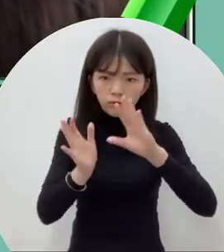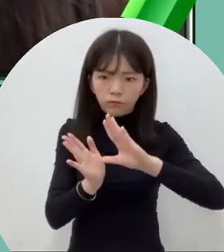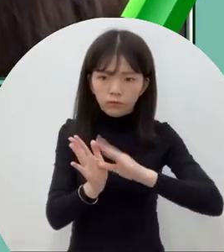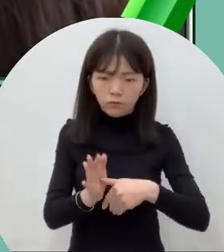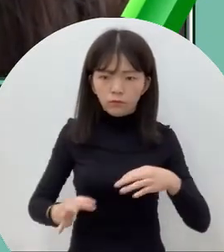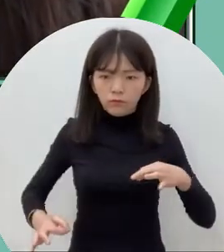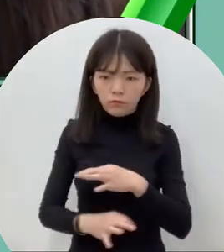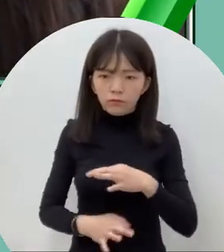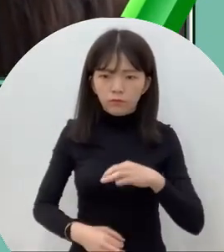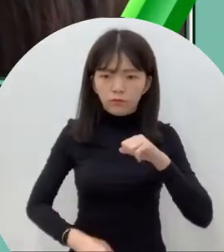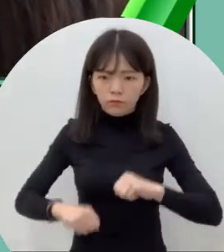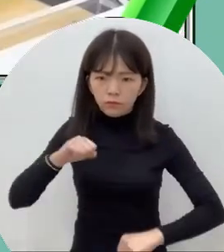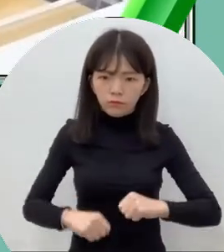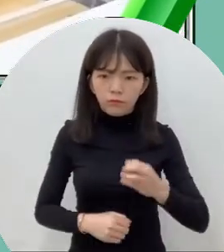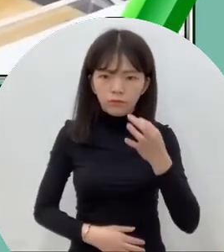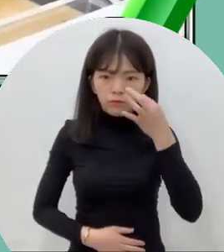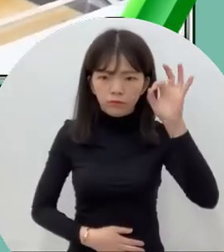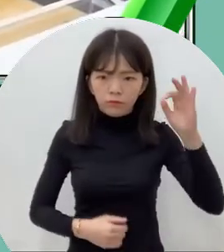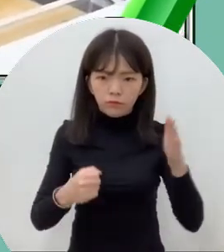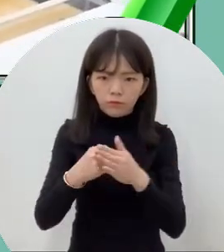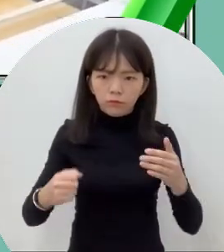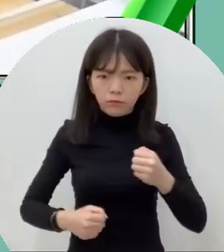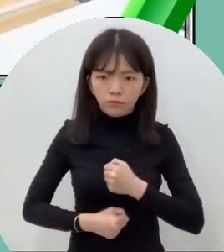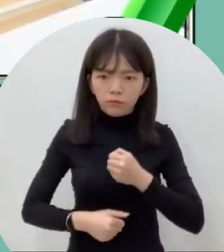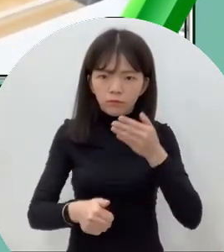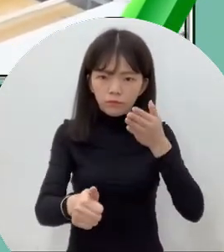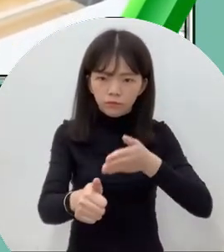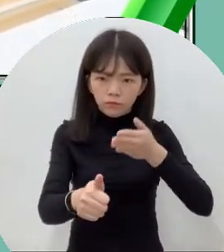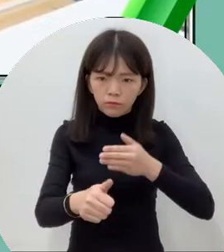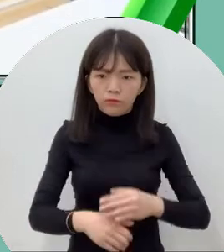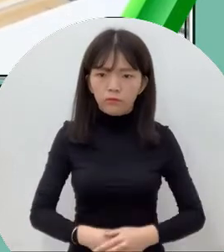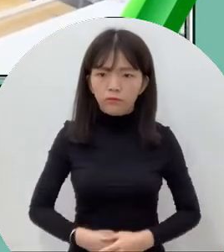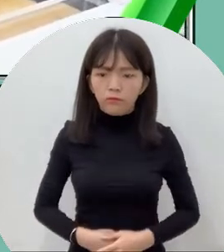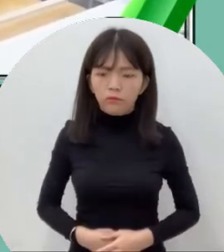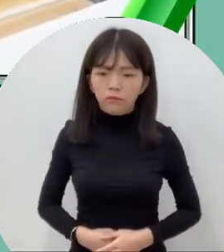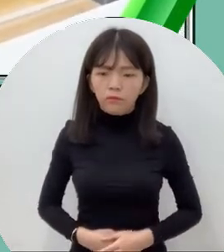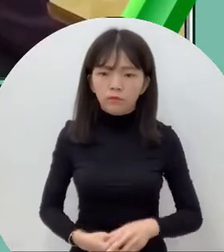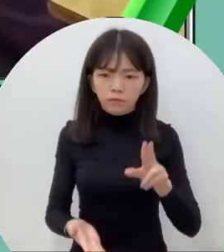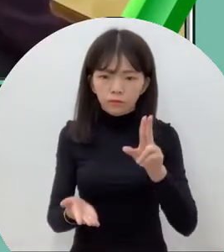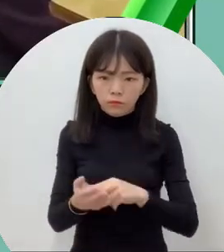경우에는 부정 행위로 처리되니 주의하시기 바랍니다.